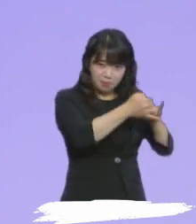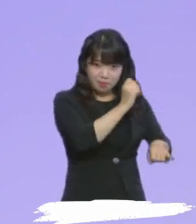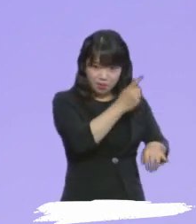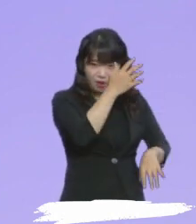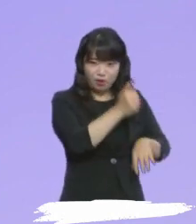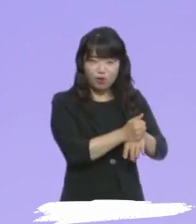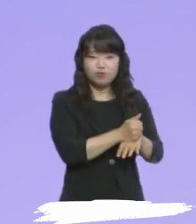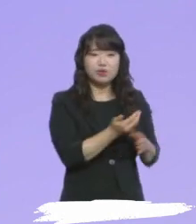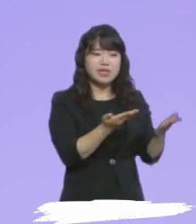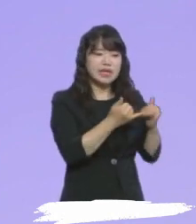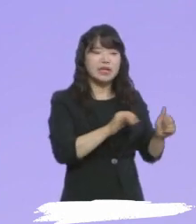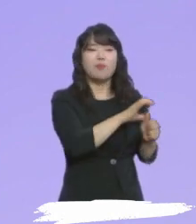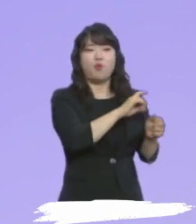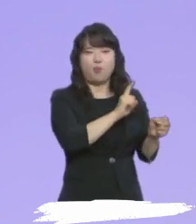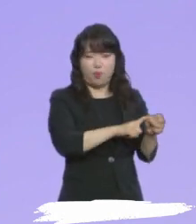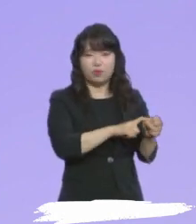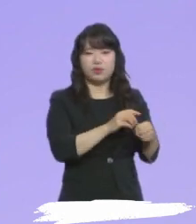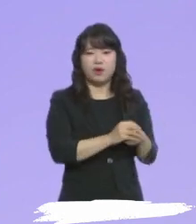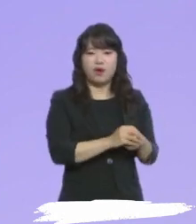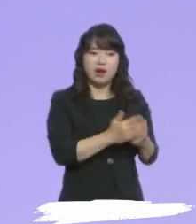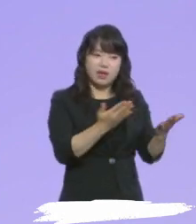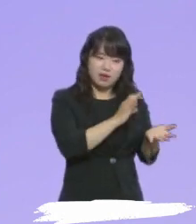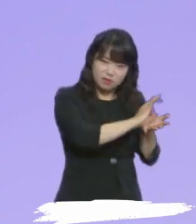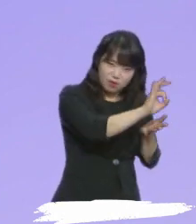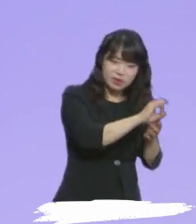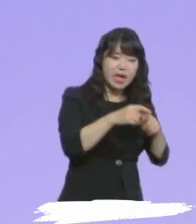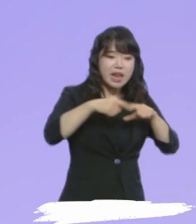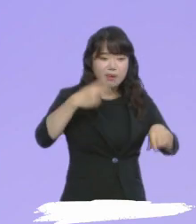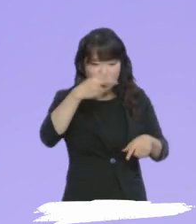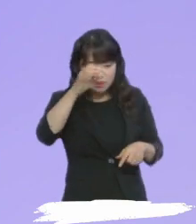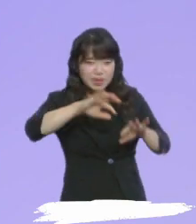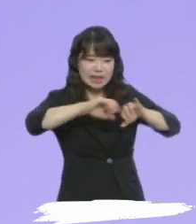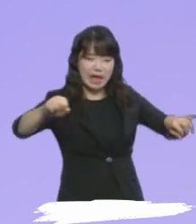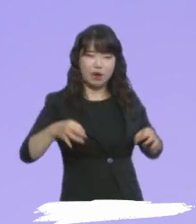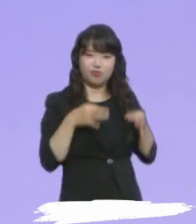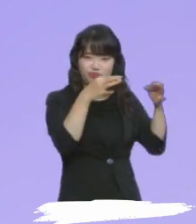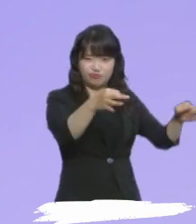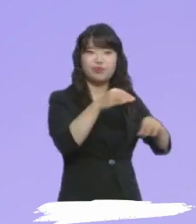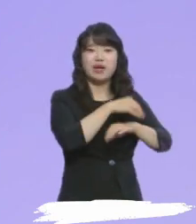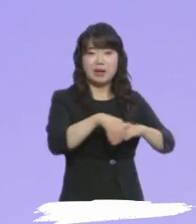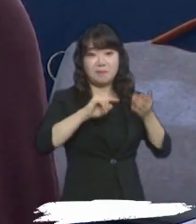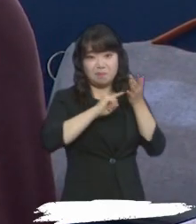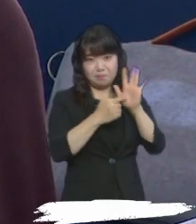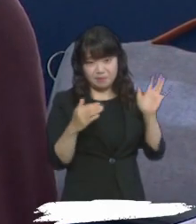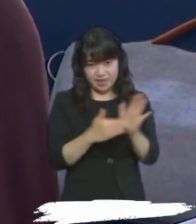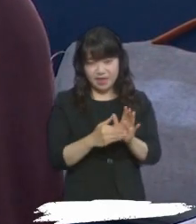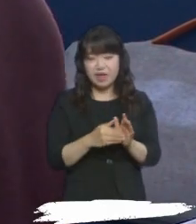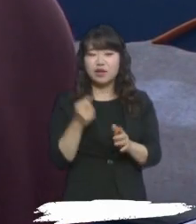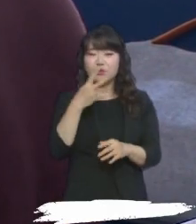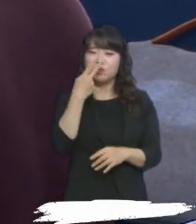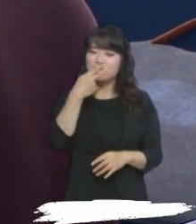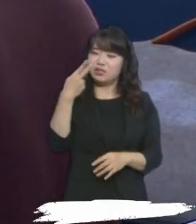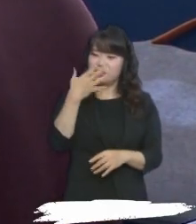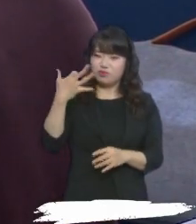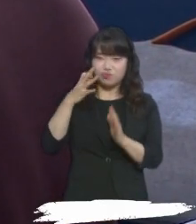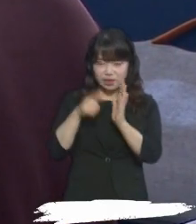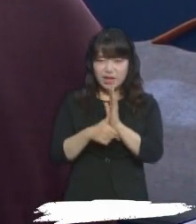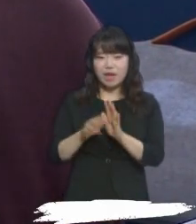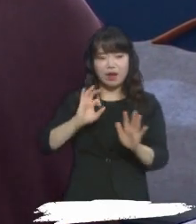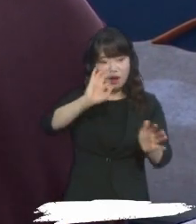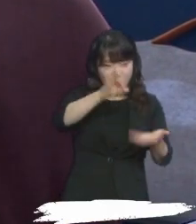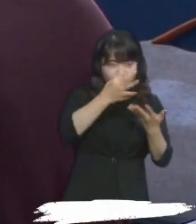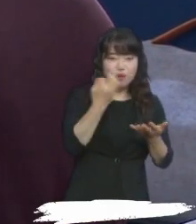용역 노동자를 보호하기 위해 노무비와 일반 관리비로 구분해서 지급하기로 했습니다. 또한 2019년 인건비를